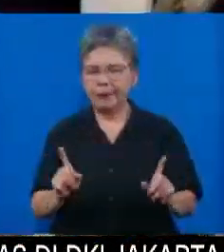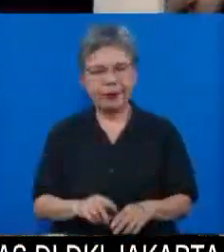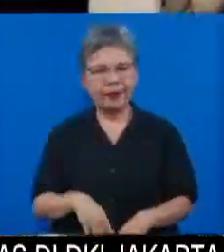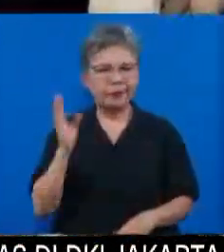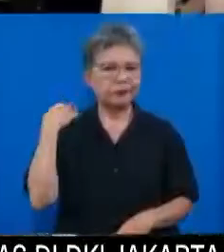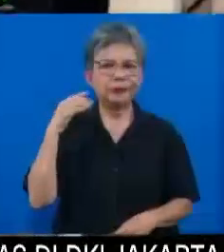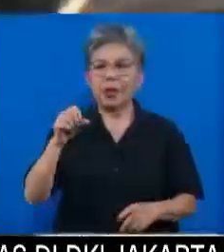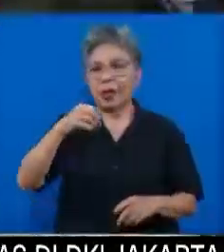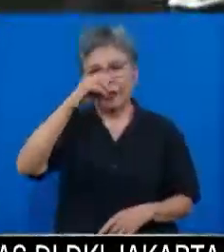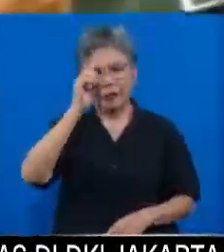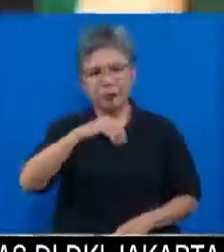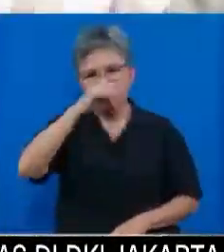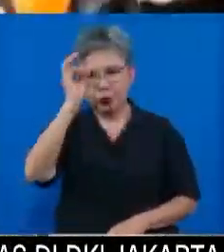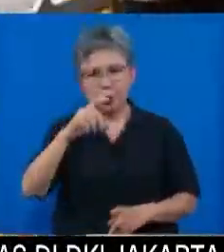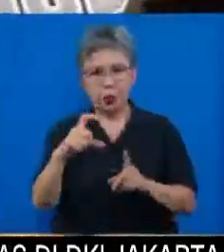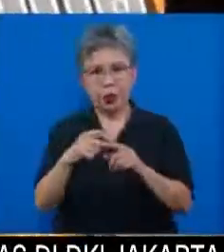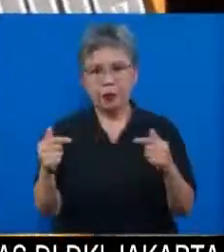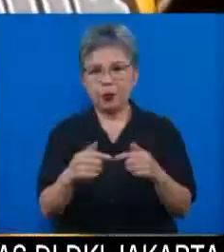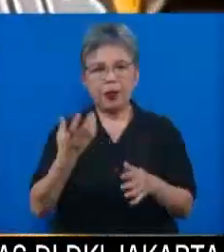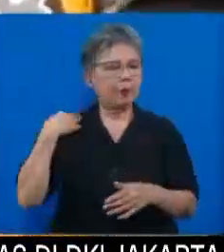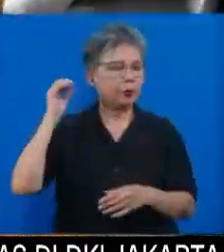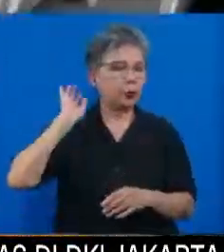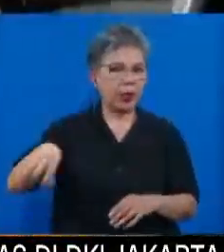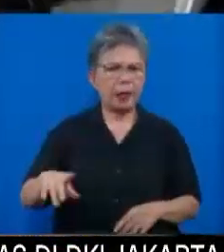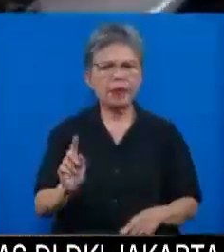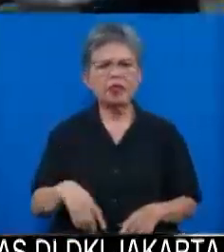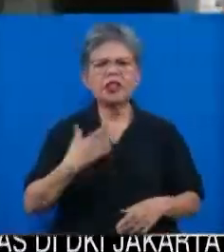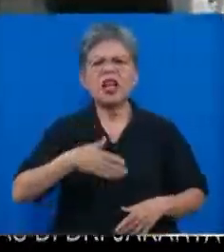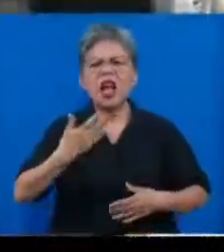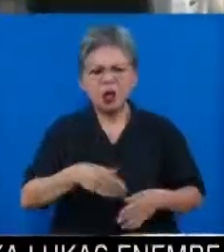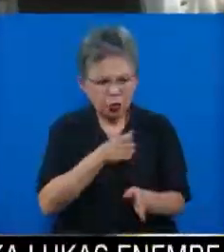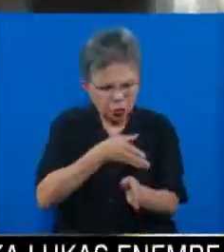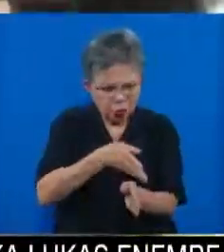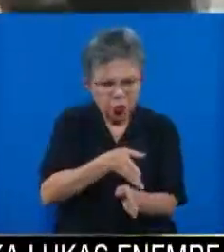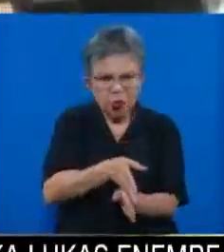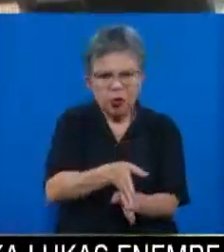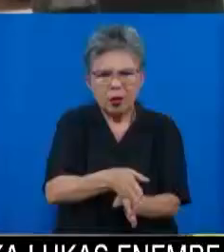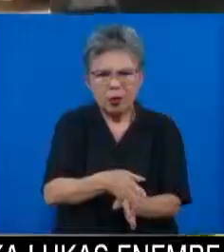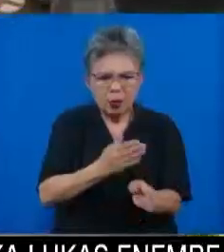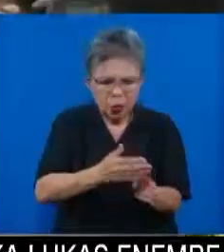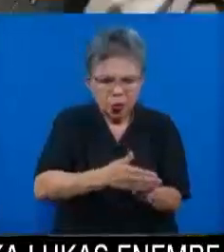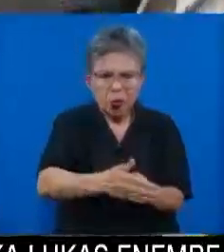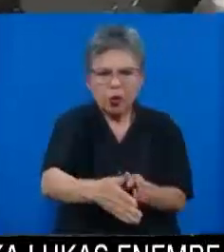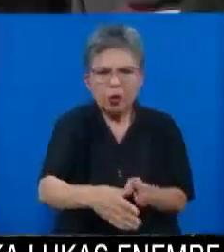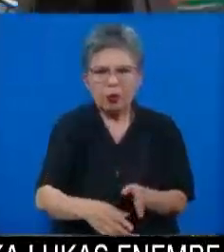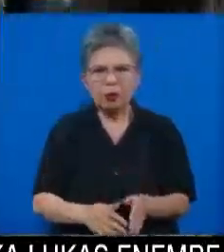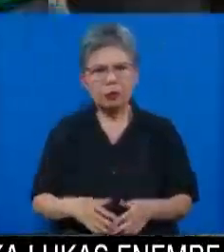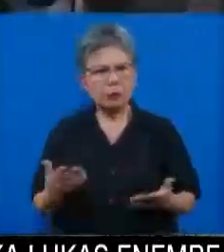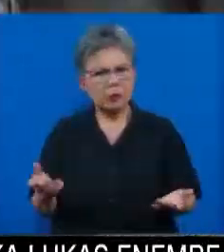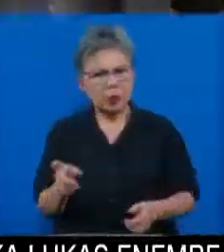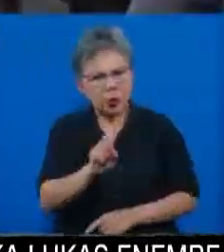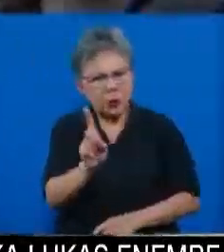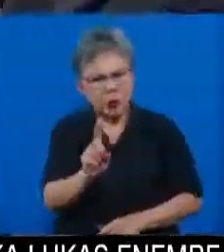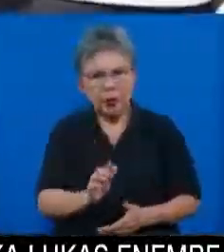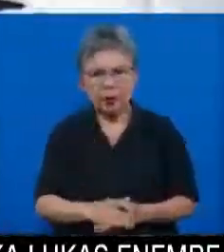sia-sia. Razia digelar karena pengemudi ojek pangkalan sering memanfaatkan bahu jalan dan trotoar sebagai pangkalan dadakan.